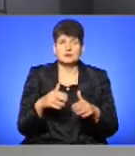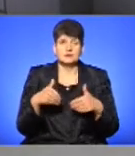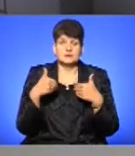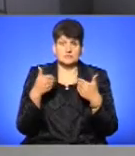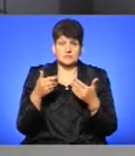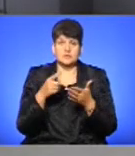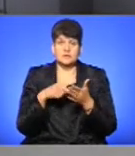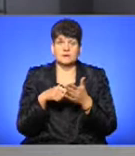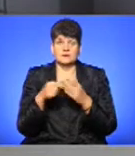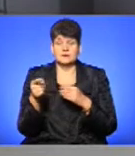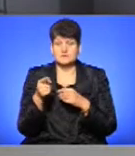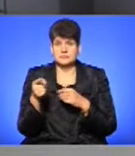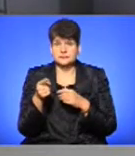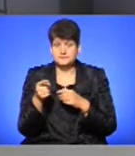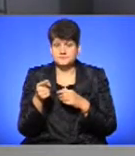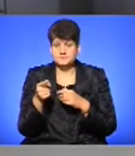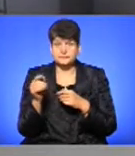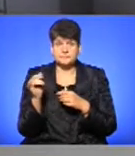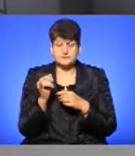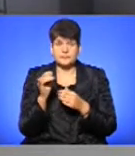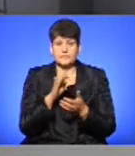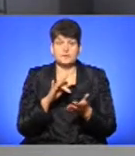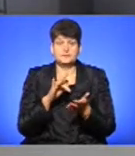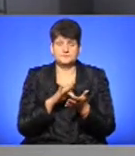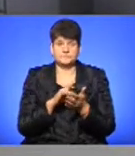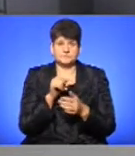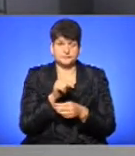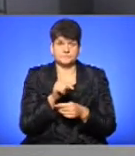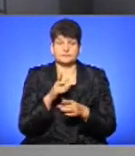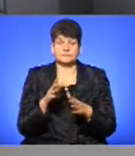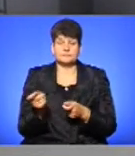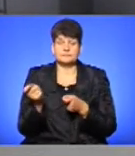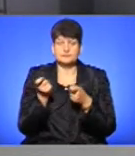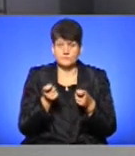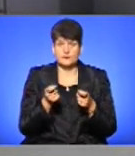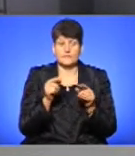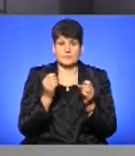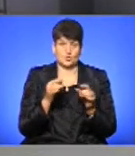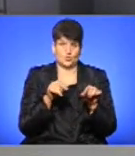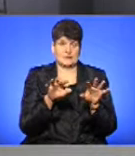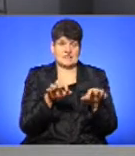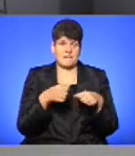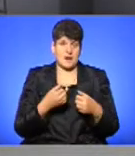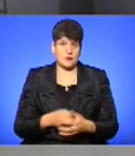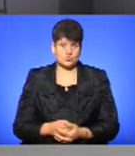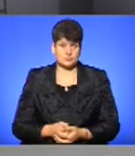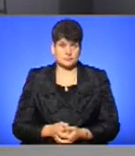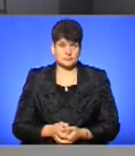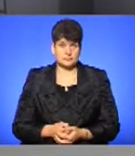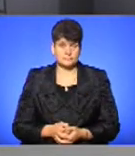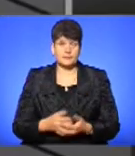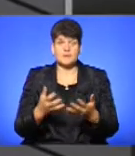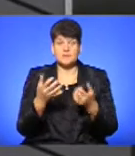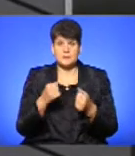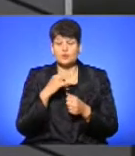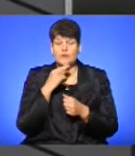місто Тернопіль, відповідно, централізовано їм тут доставляють, і вони тоді просто тут забирають. От беручи до уваги